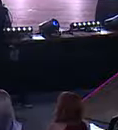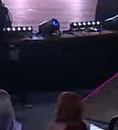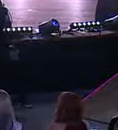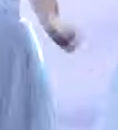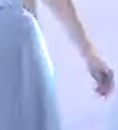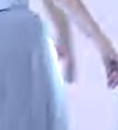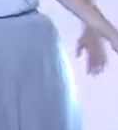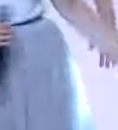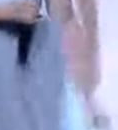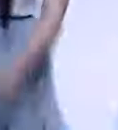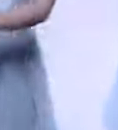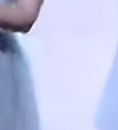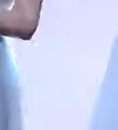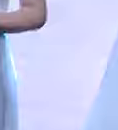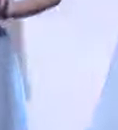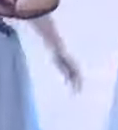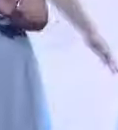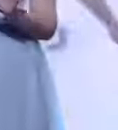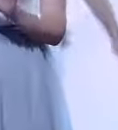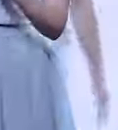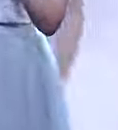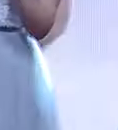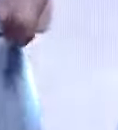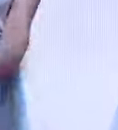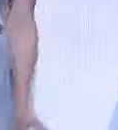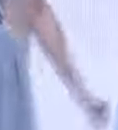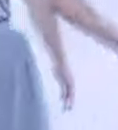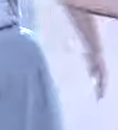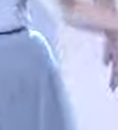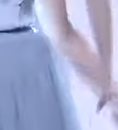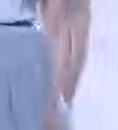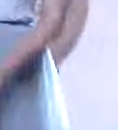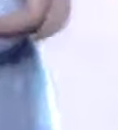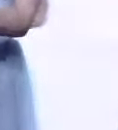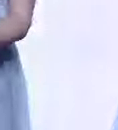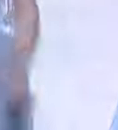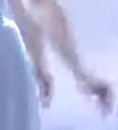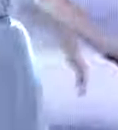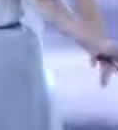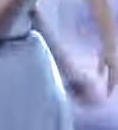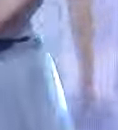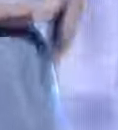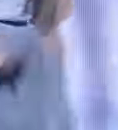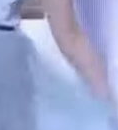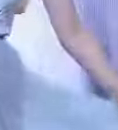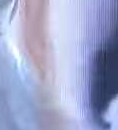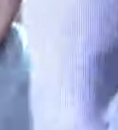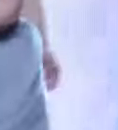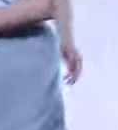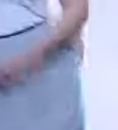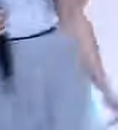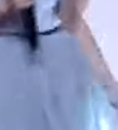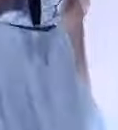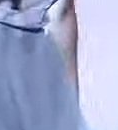możesz wszystko, gdy bardzo tego chcesz dziś. Zmienisz przyszłość, zmienisz